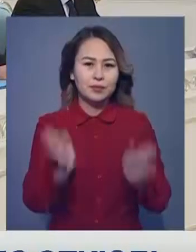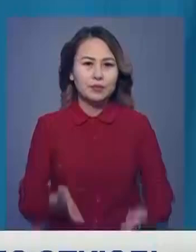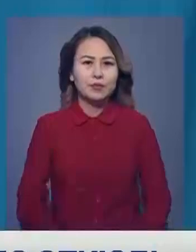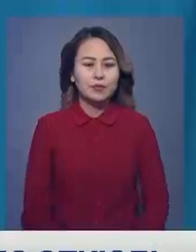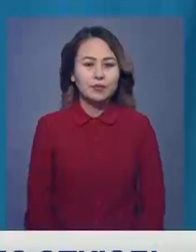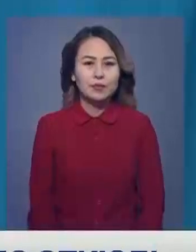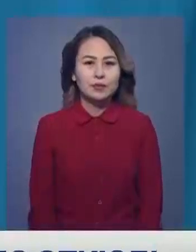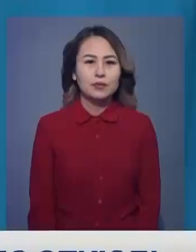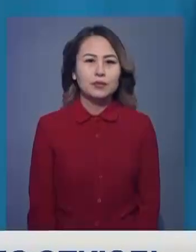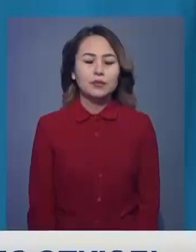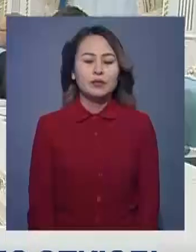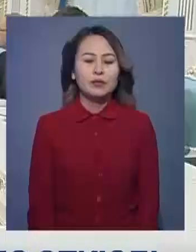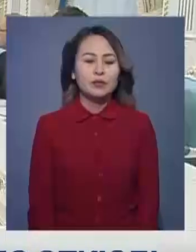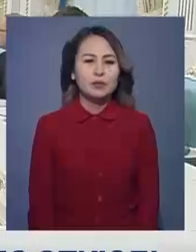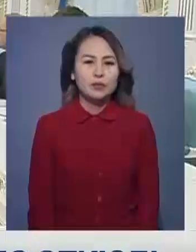деді.